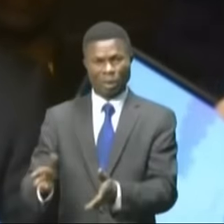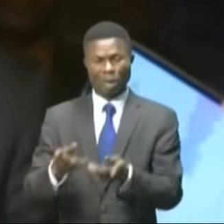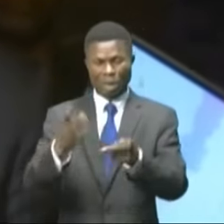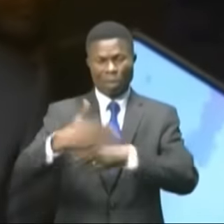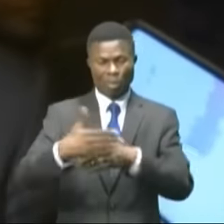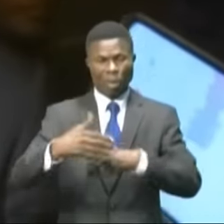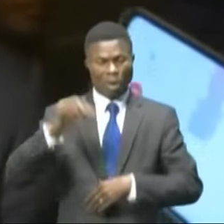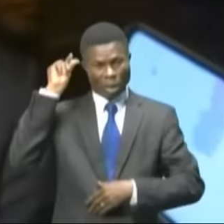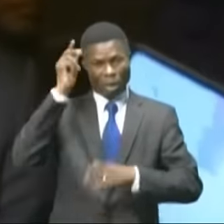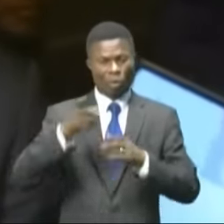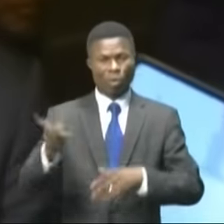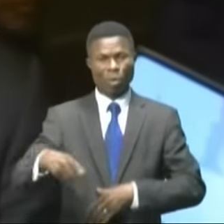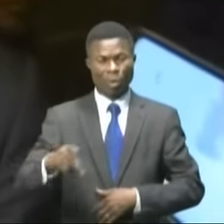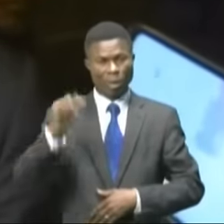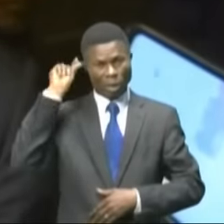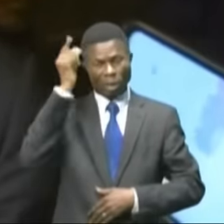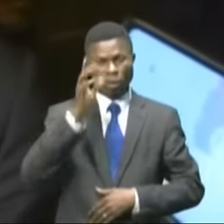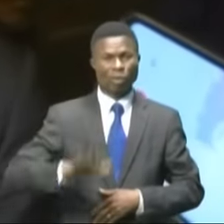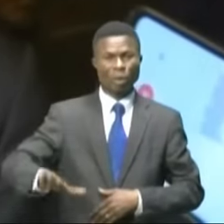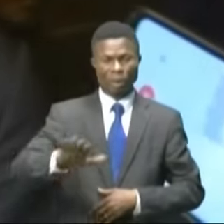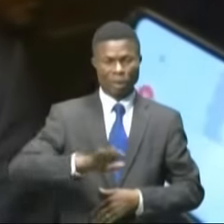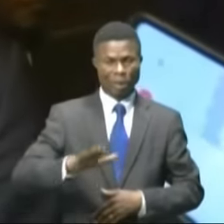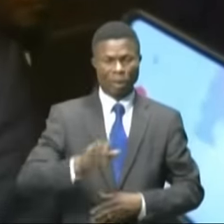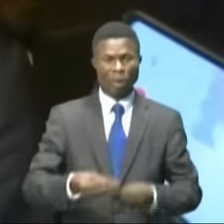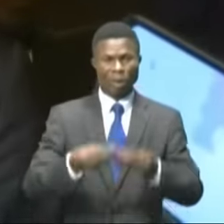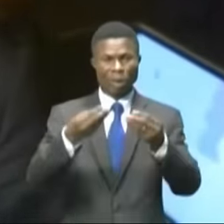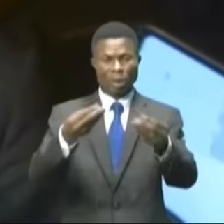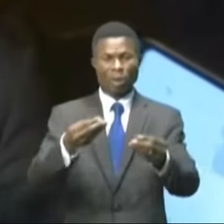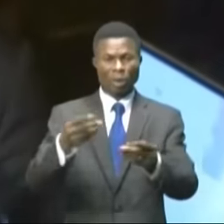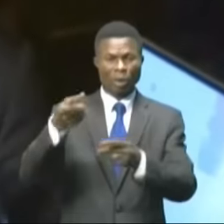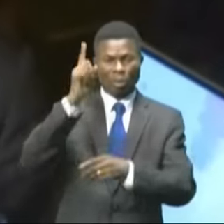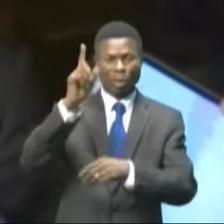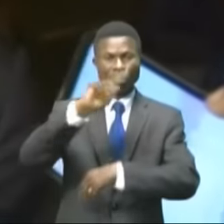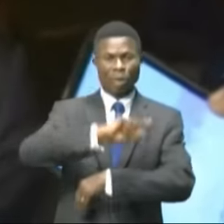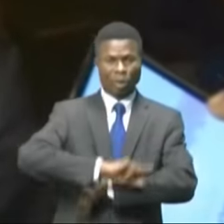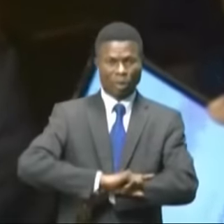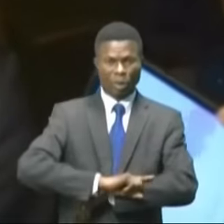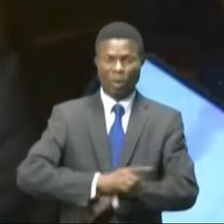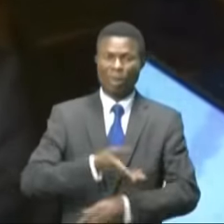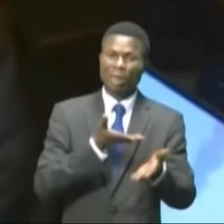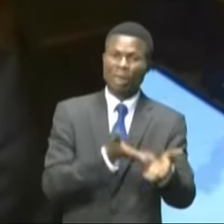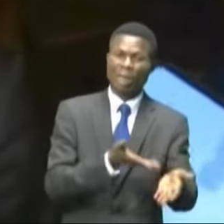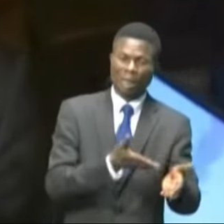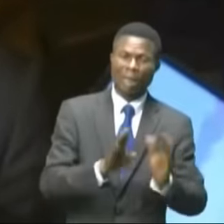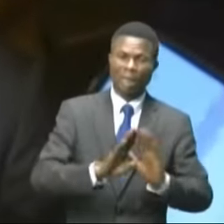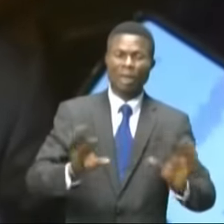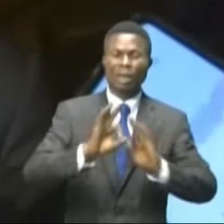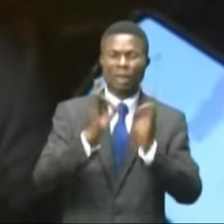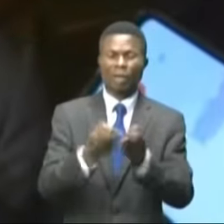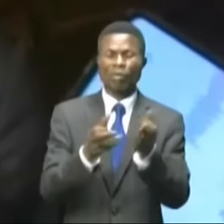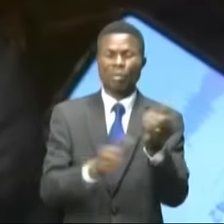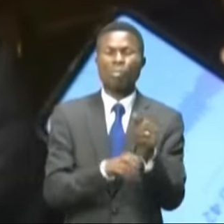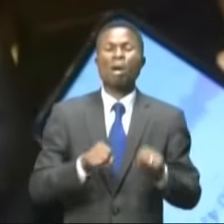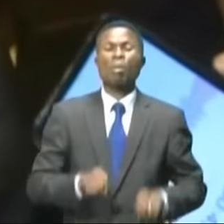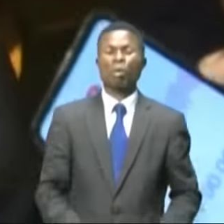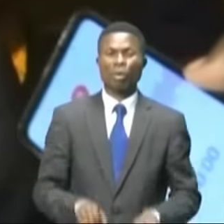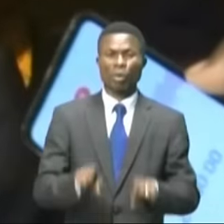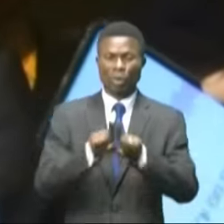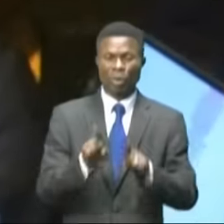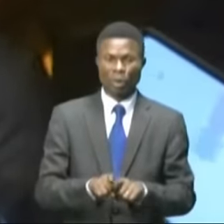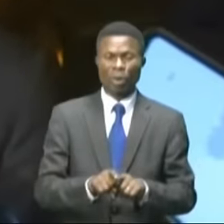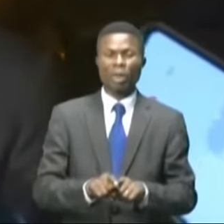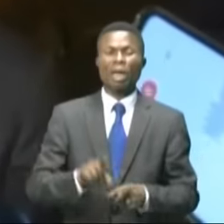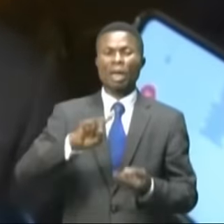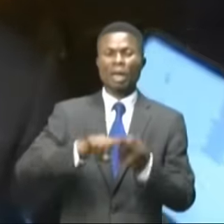gouvernement provincial, le gouvernement de la République apporte depuis les premiers jours l'assistance qu'il faut aux familles des victimes. Mes collègues de droits